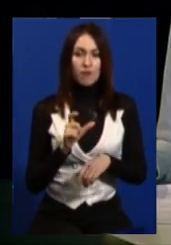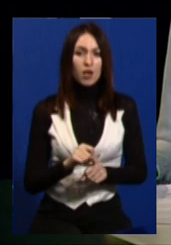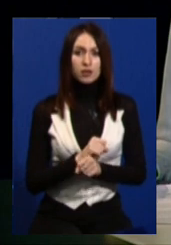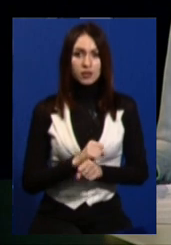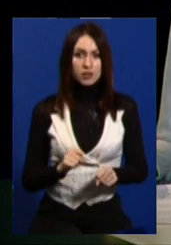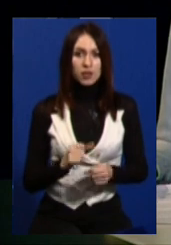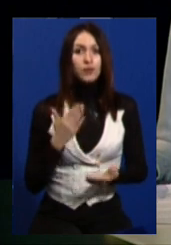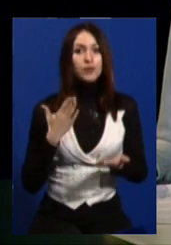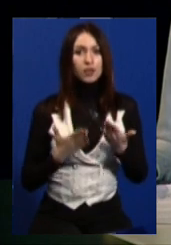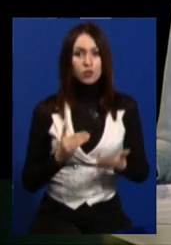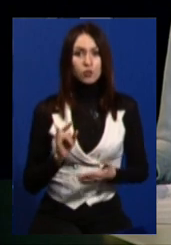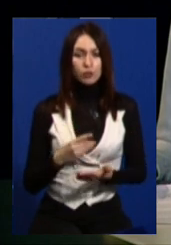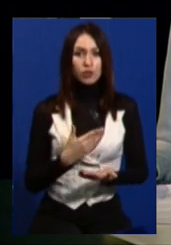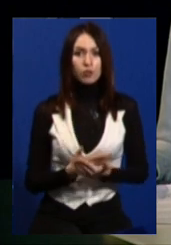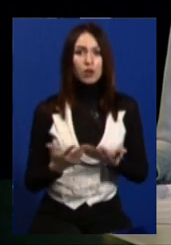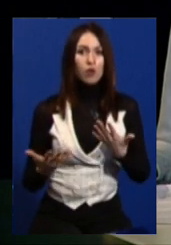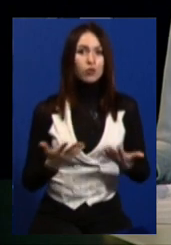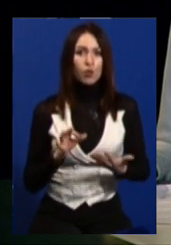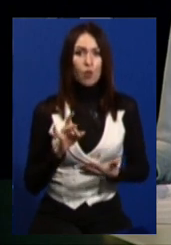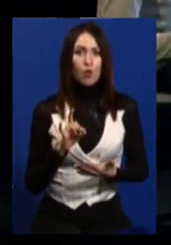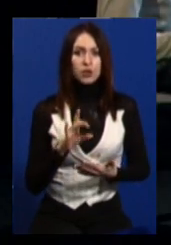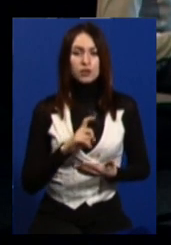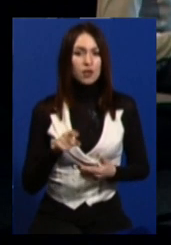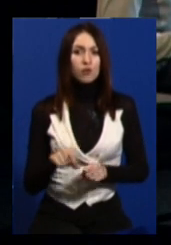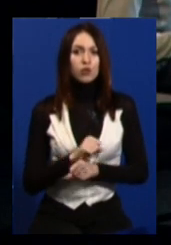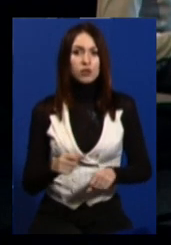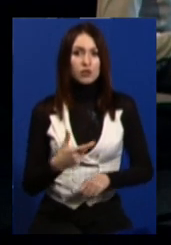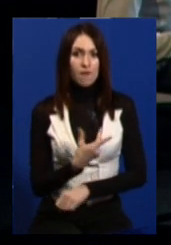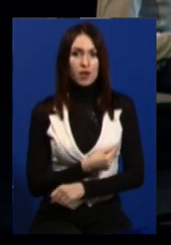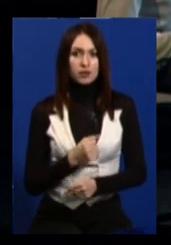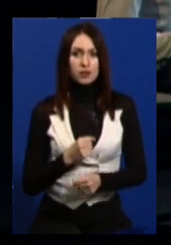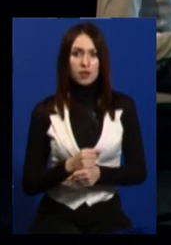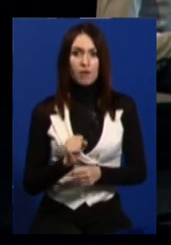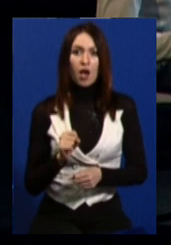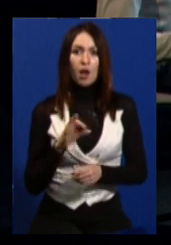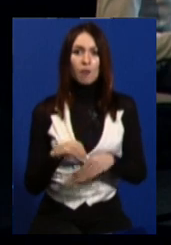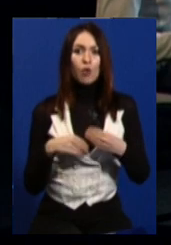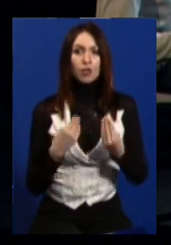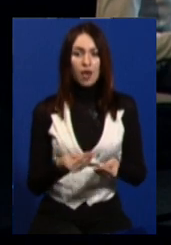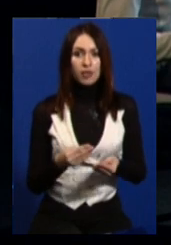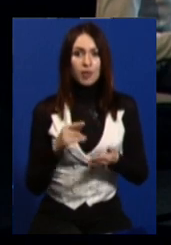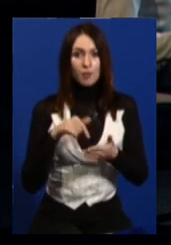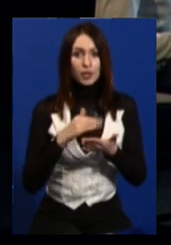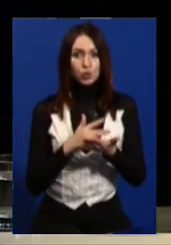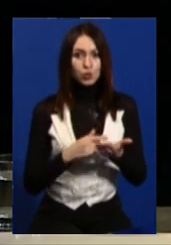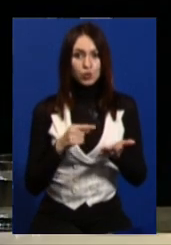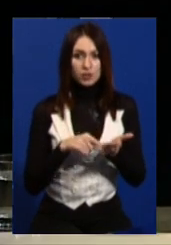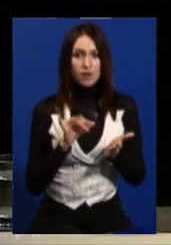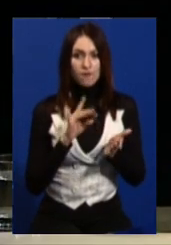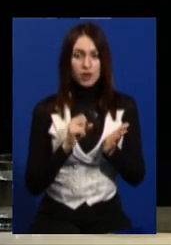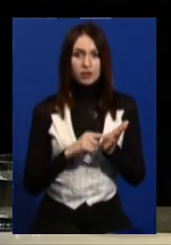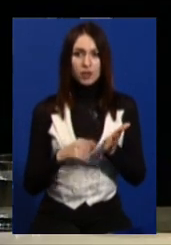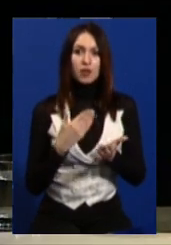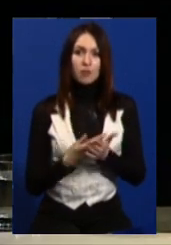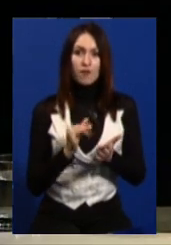То есть, если у ребенка какое-то ОРЗ, например, его нельзя вакцинировать. А по данным непосредственно инструкции к этим вакцинным препаратам, например,